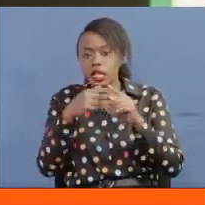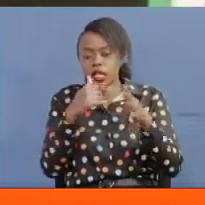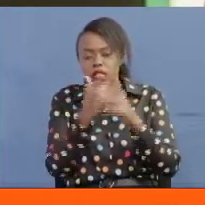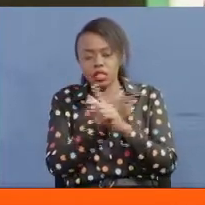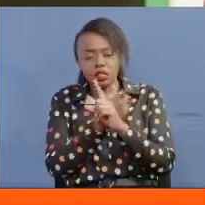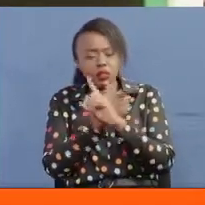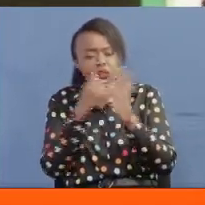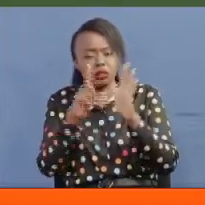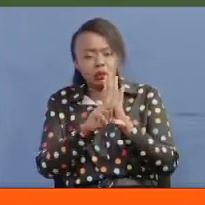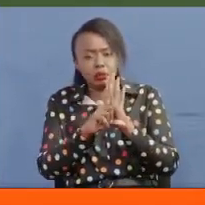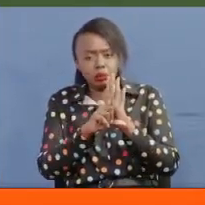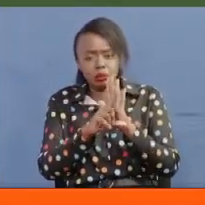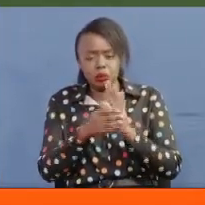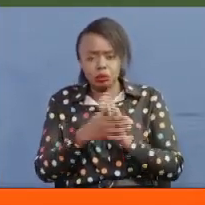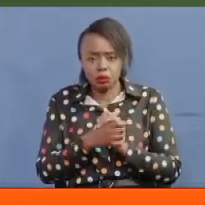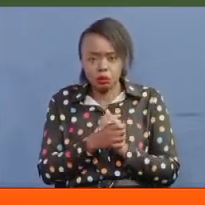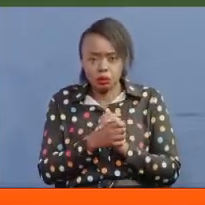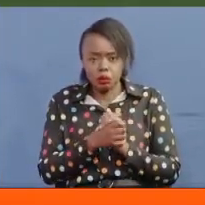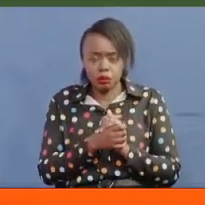sheria.